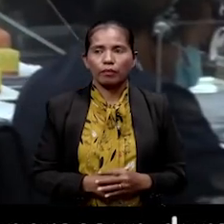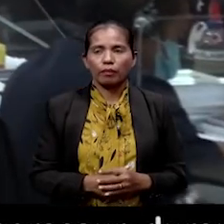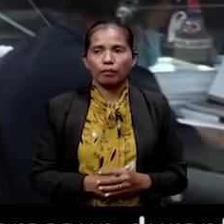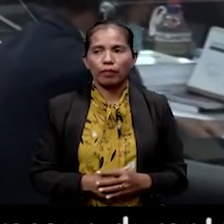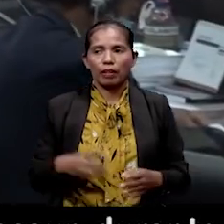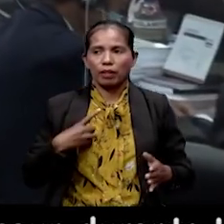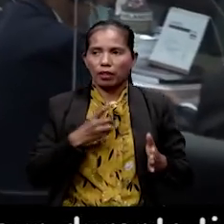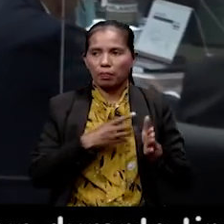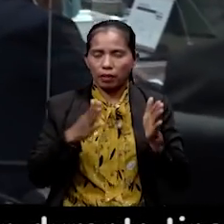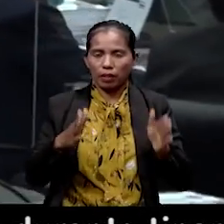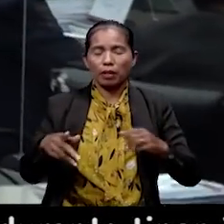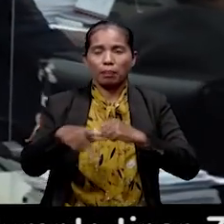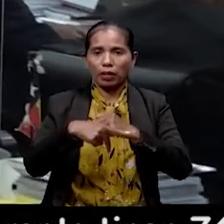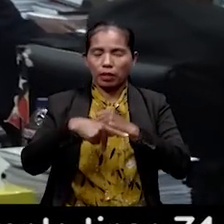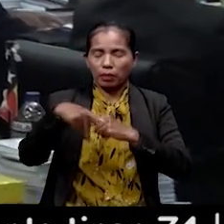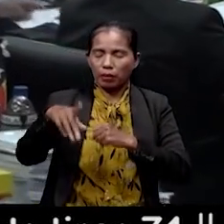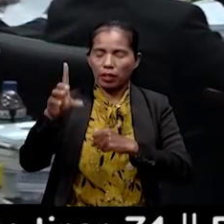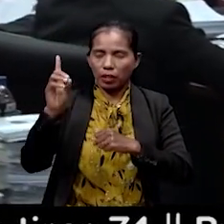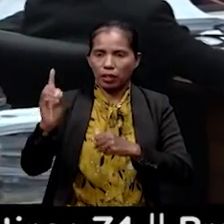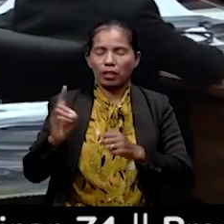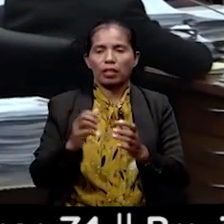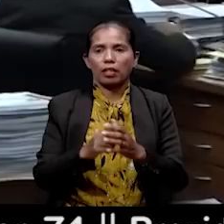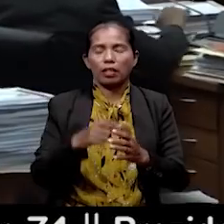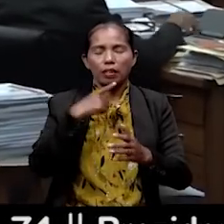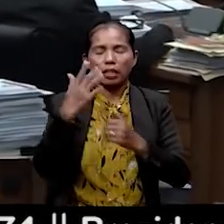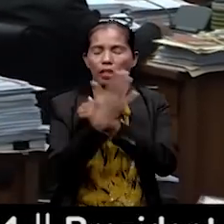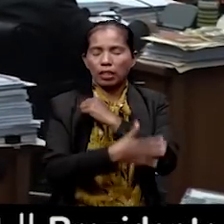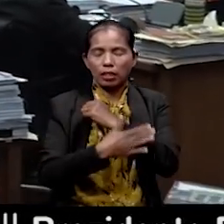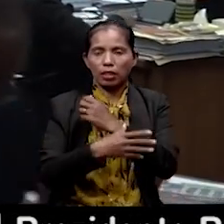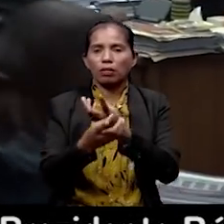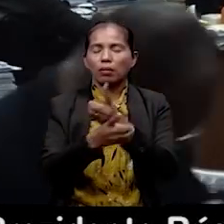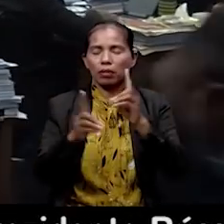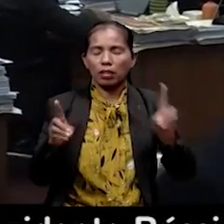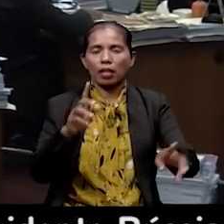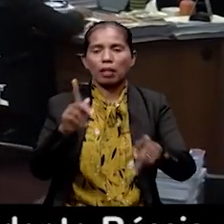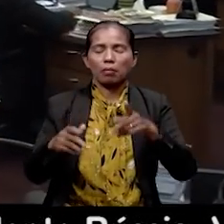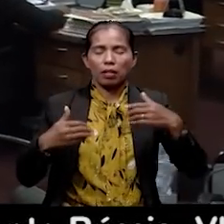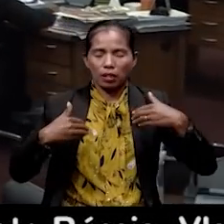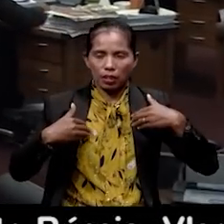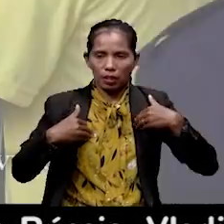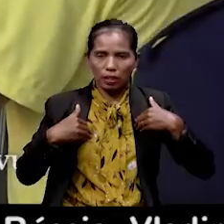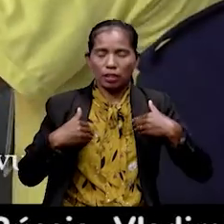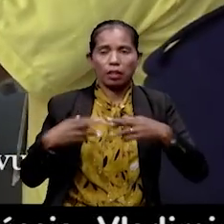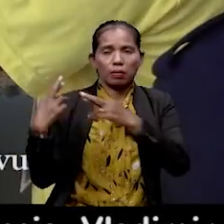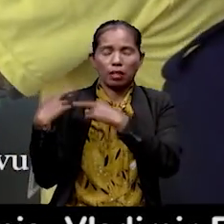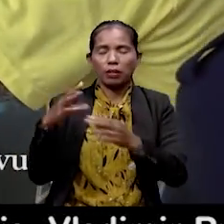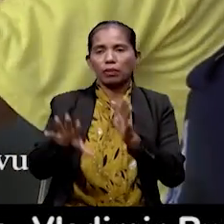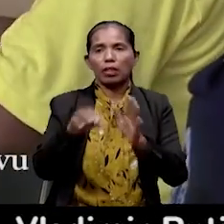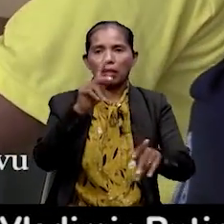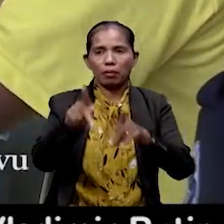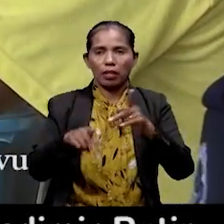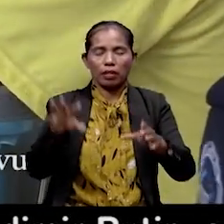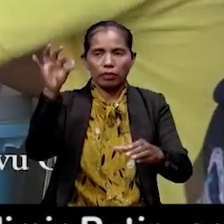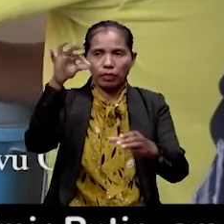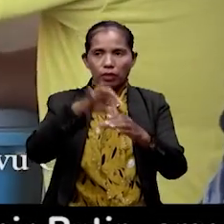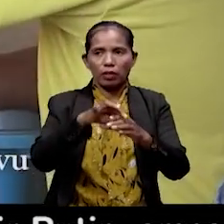Deputado bancada PD Antonio da Conceição Kalawang Hateten, ia nação democracia, povo mak ia poder atu hili ema ida sai líder, o de